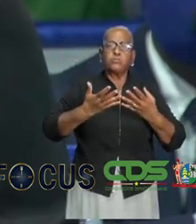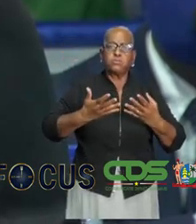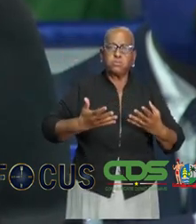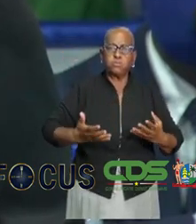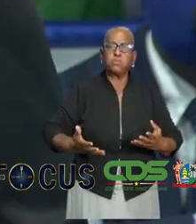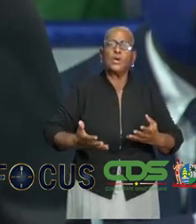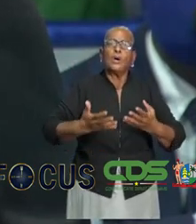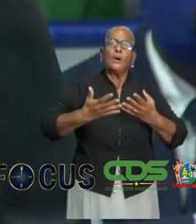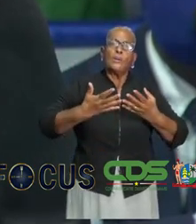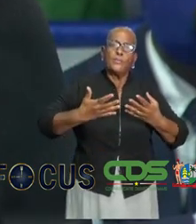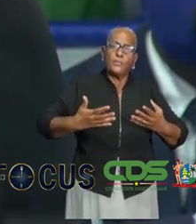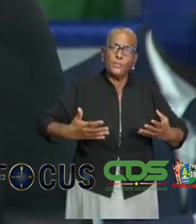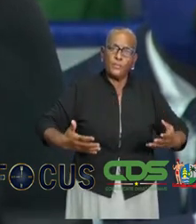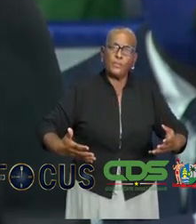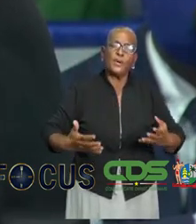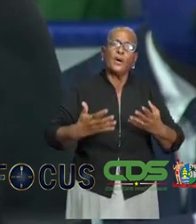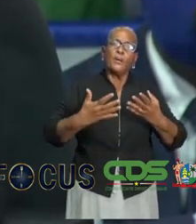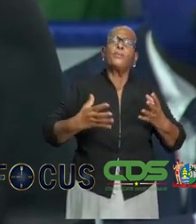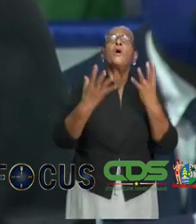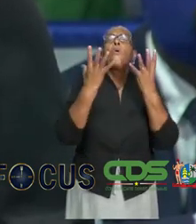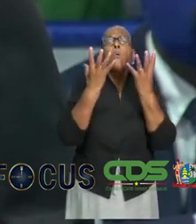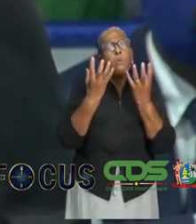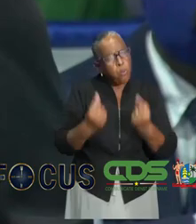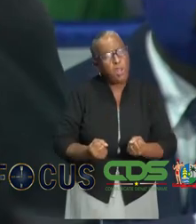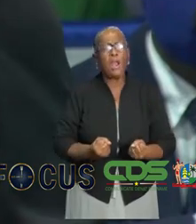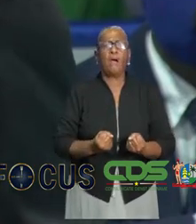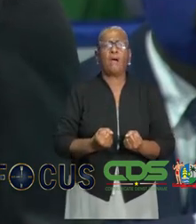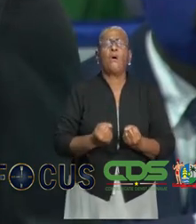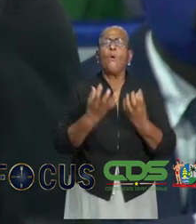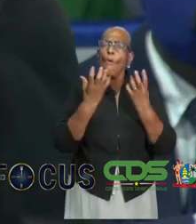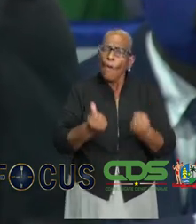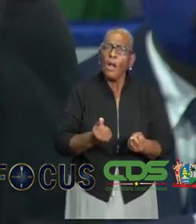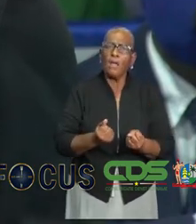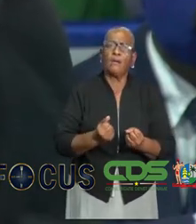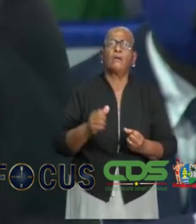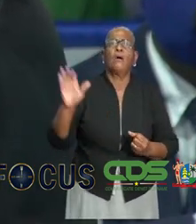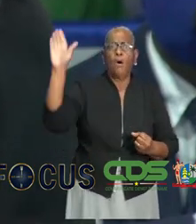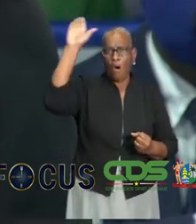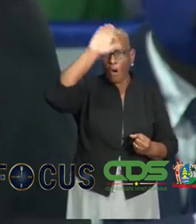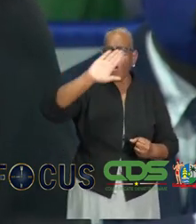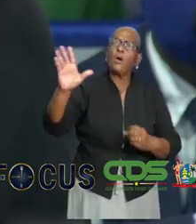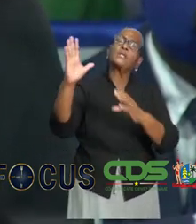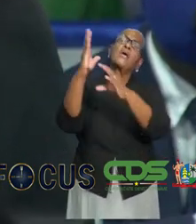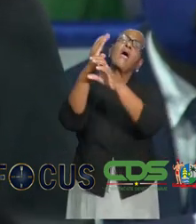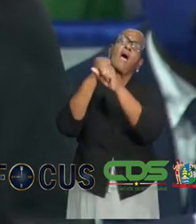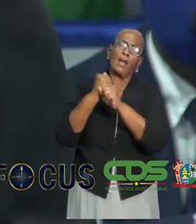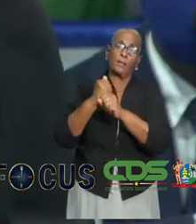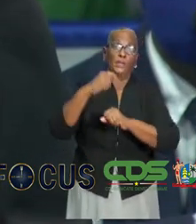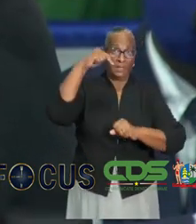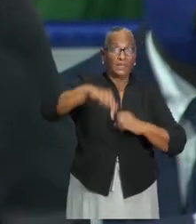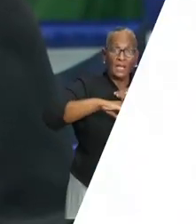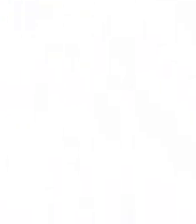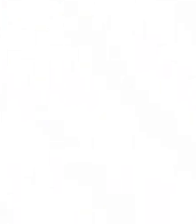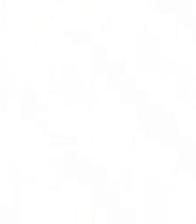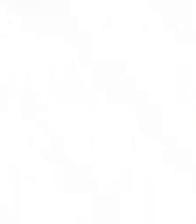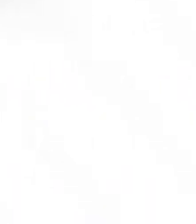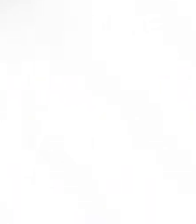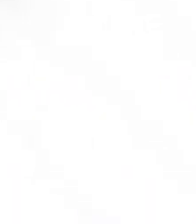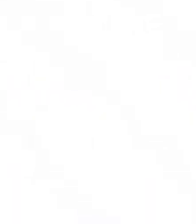om te patiëntie. U saptak wat door, gado de naa unu, en akonder disi, we tjaren kom baka na pe abede.